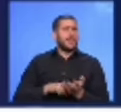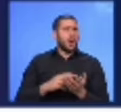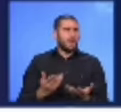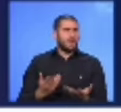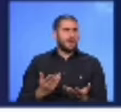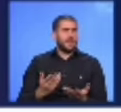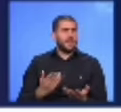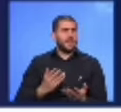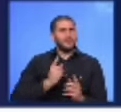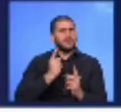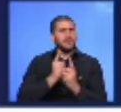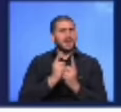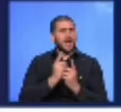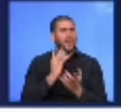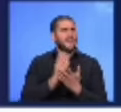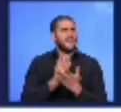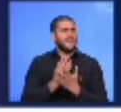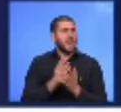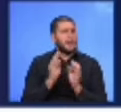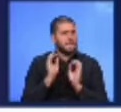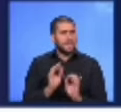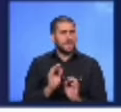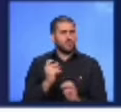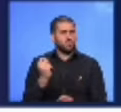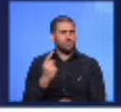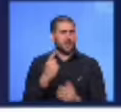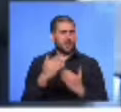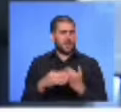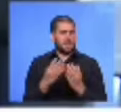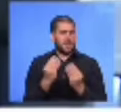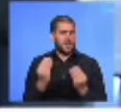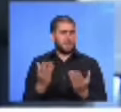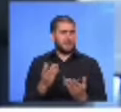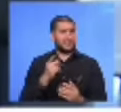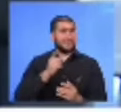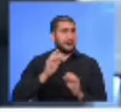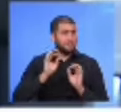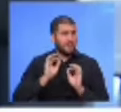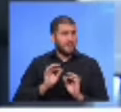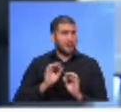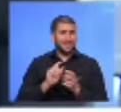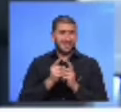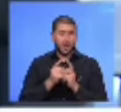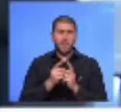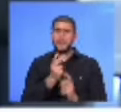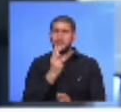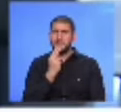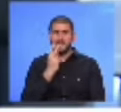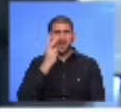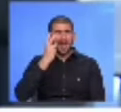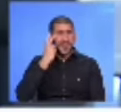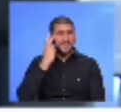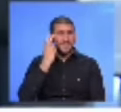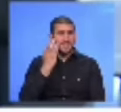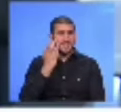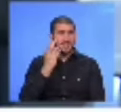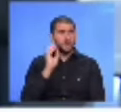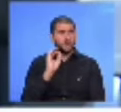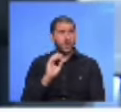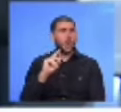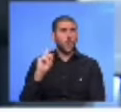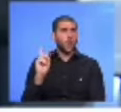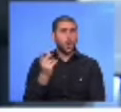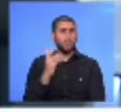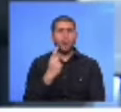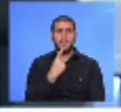נתקל בזה כבר באמת בשבועות האחרונים. זה פשוט תרגום מעברית לערבית של כל מה שאמר עכשיו